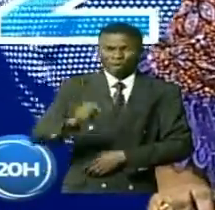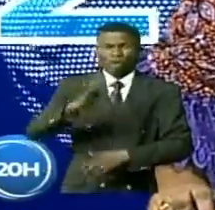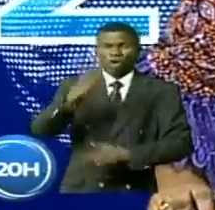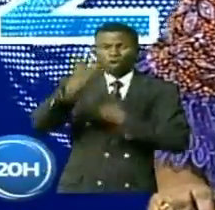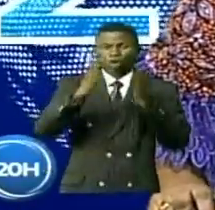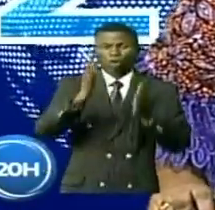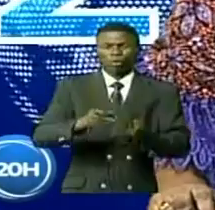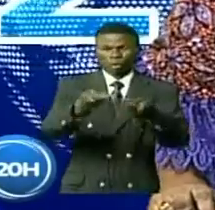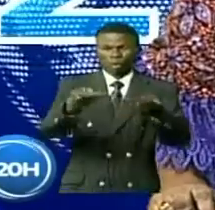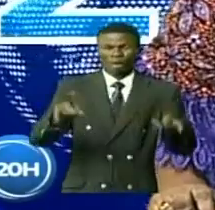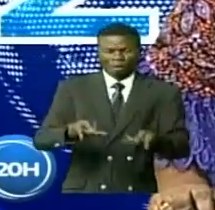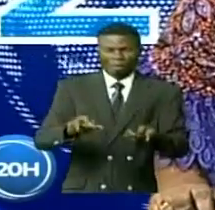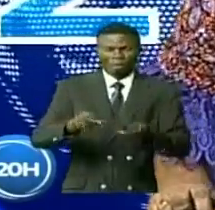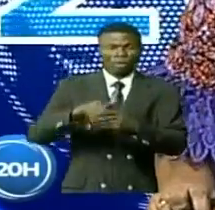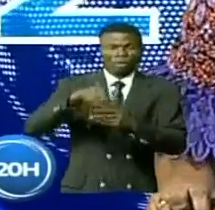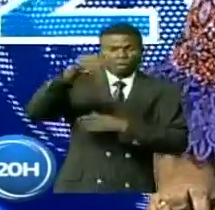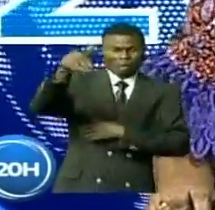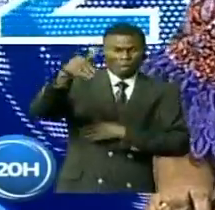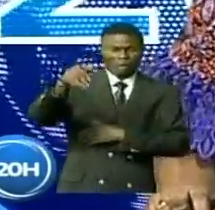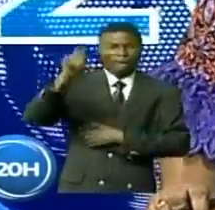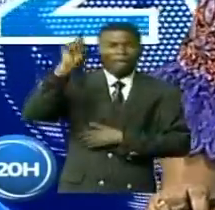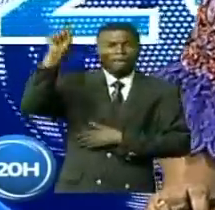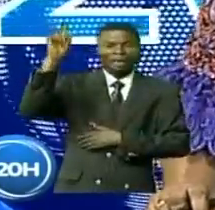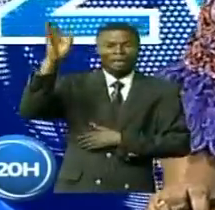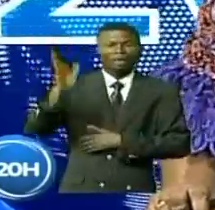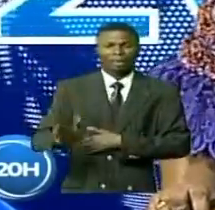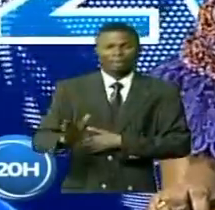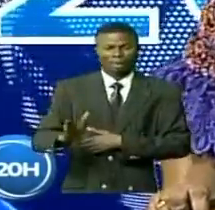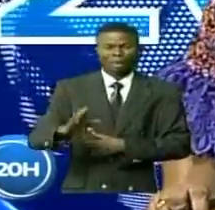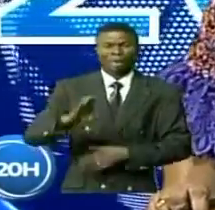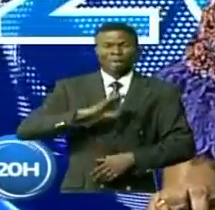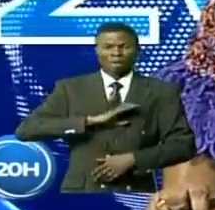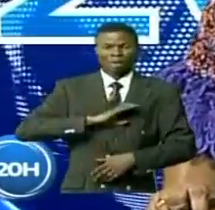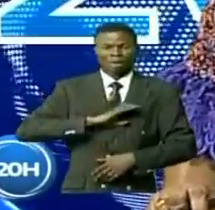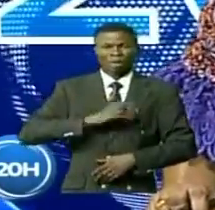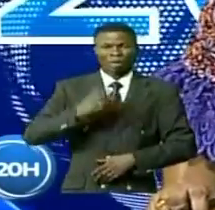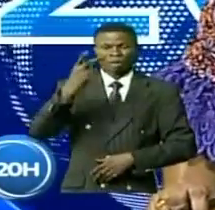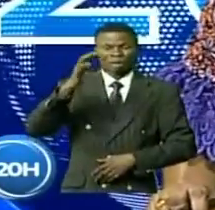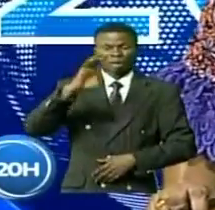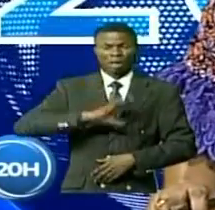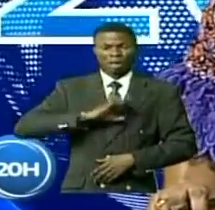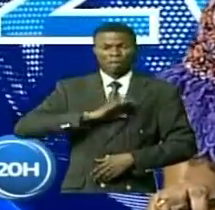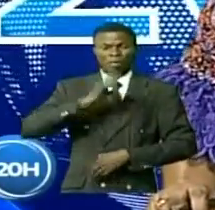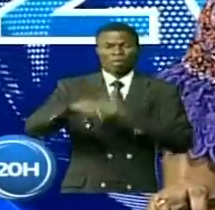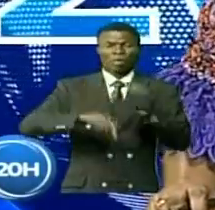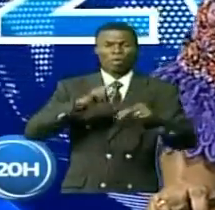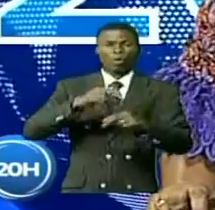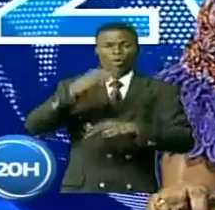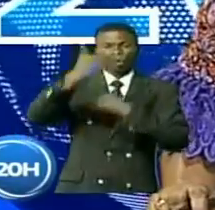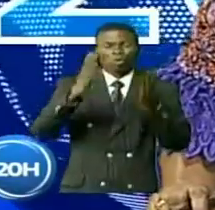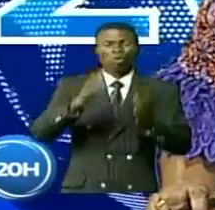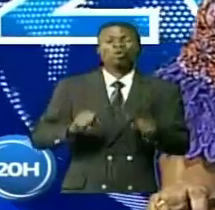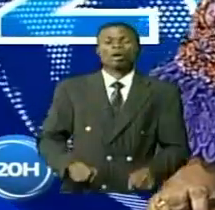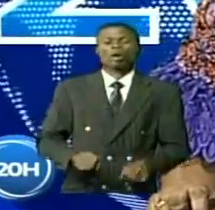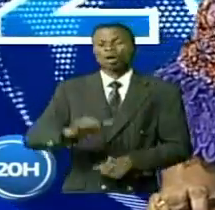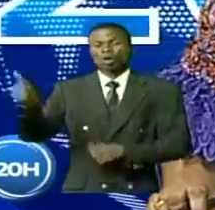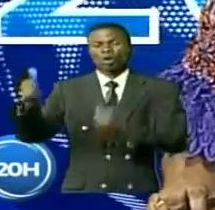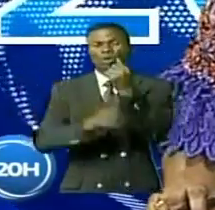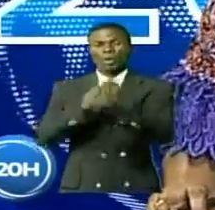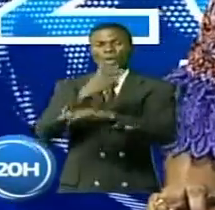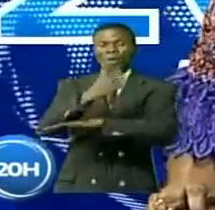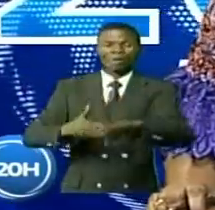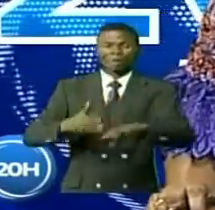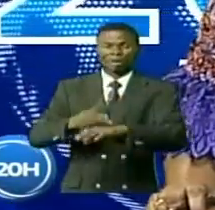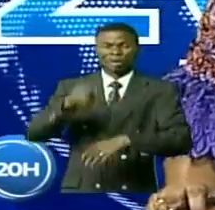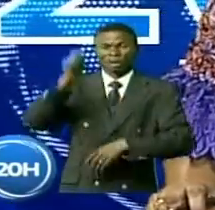de la zone neutre. Selon les témoins de policiers, deux policiers rwandais auraient trouvé la mort et d'autres blessés. Le militaire